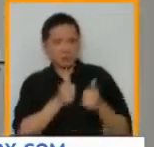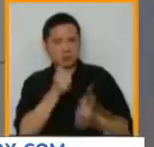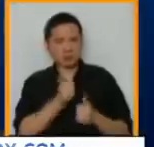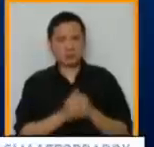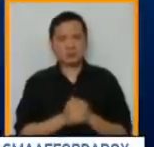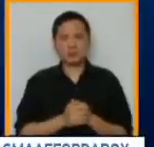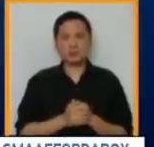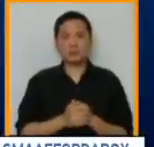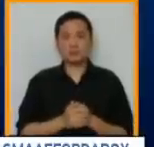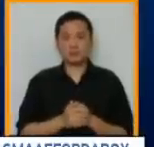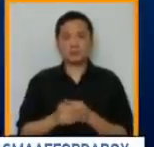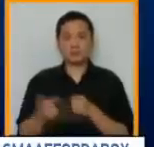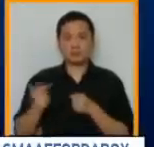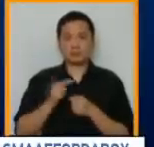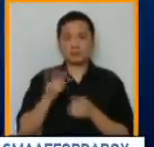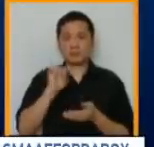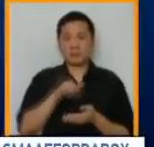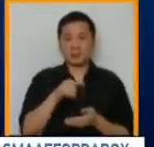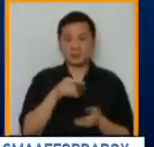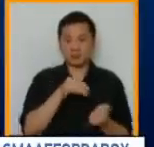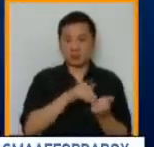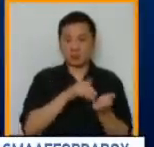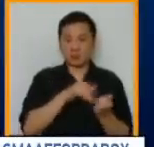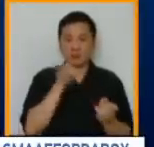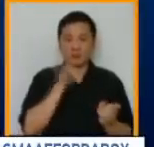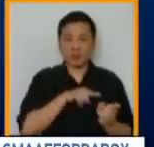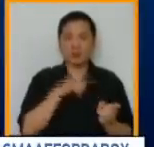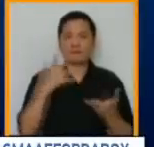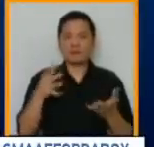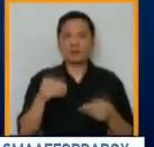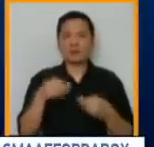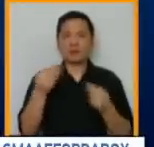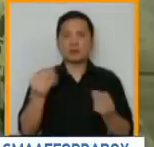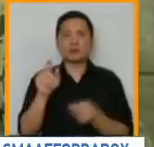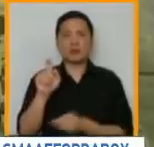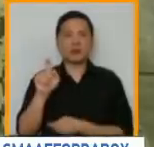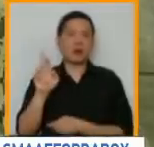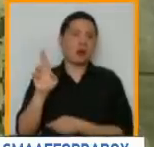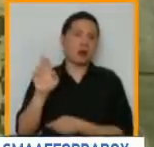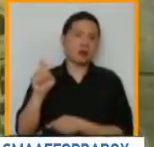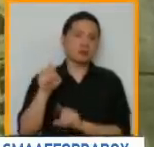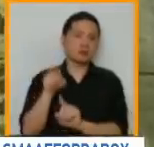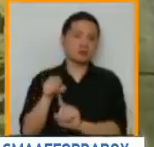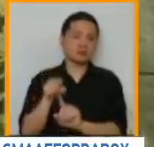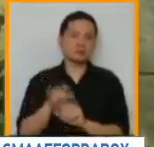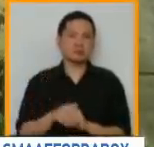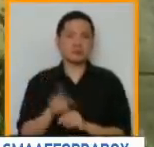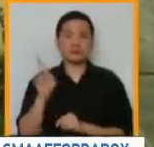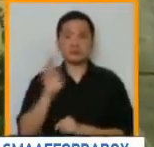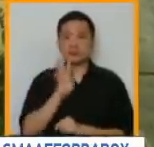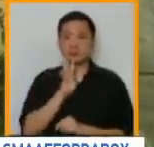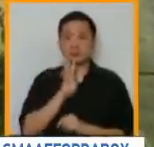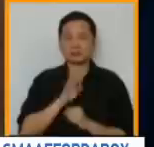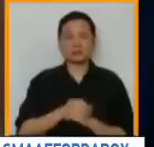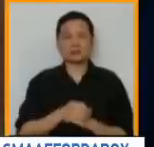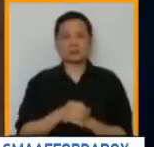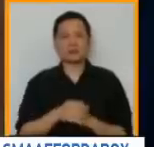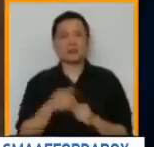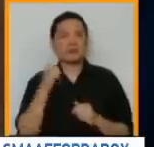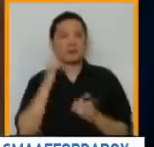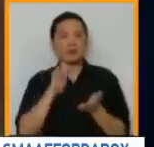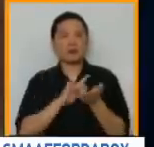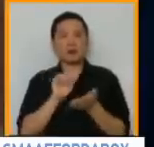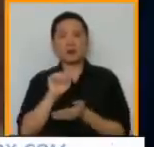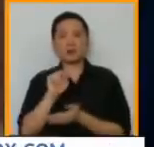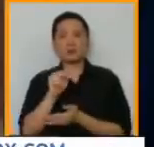pasyenteng nagpa-check up sa clinic. Yung isa, nag-prescribe siya ng antibiotic, yung isa naman para sa gamot sa puso.